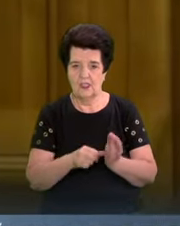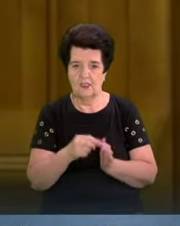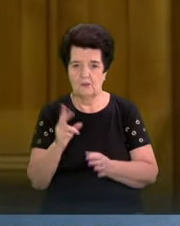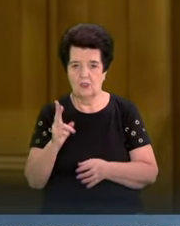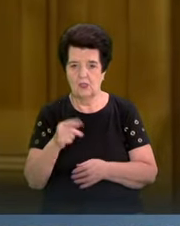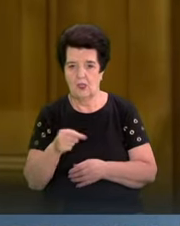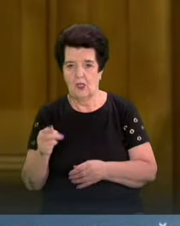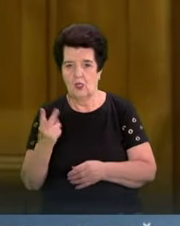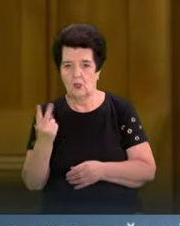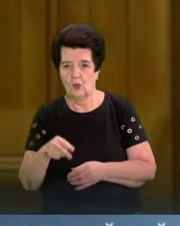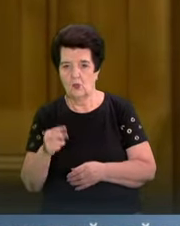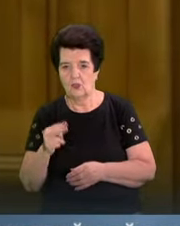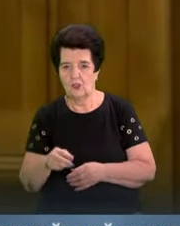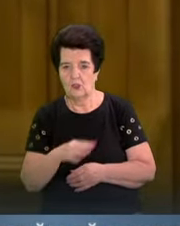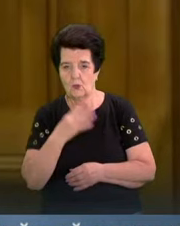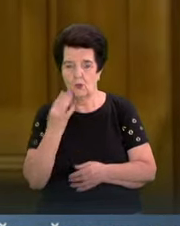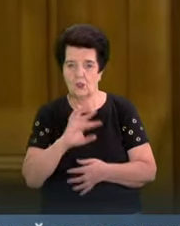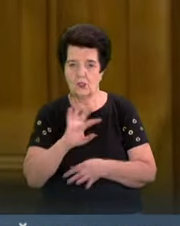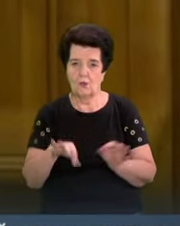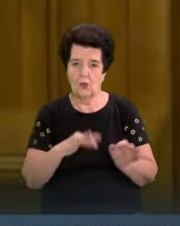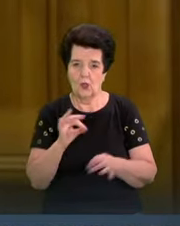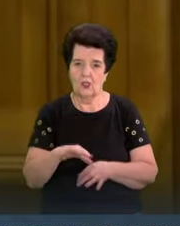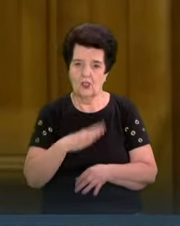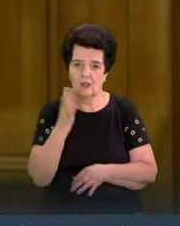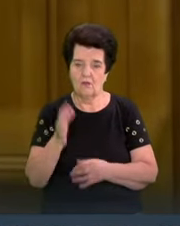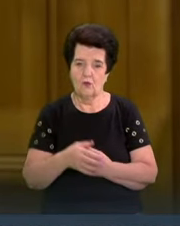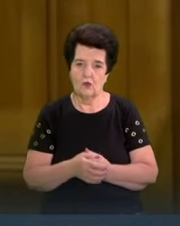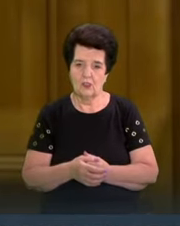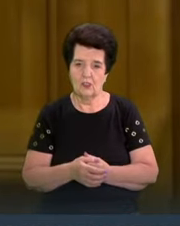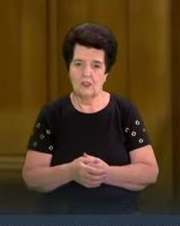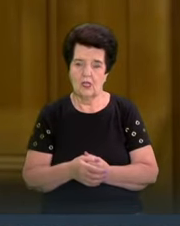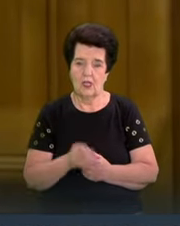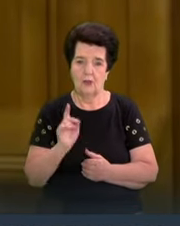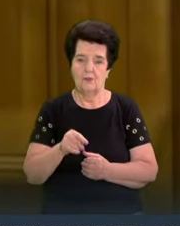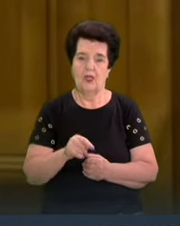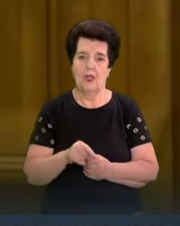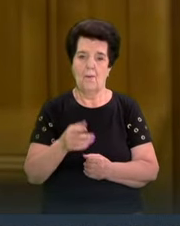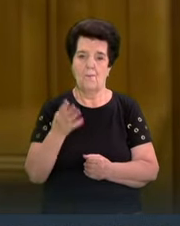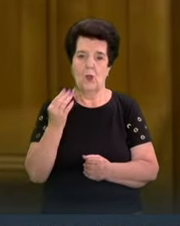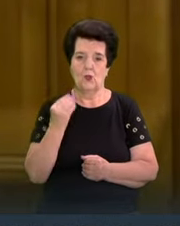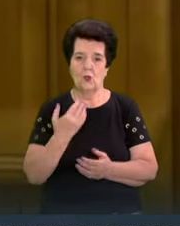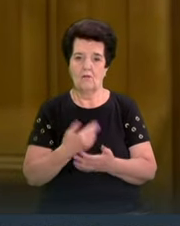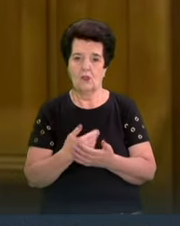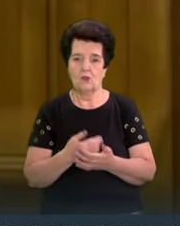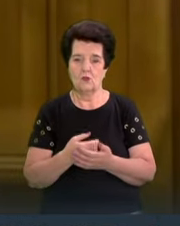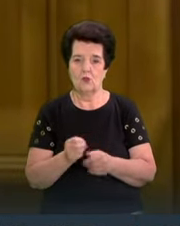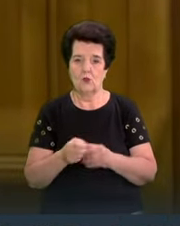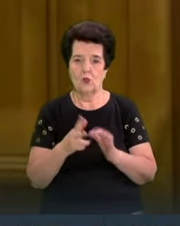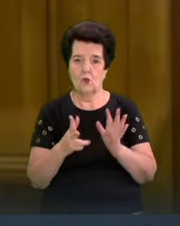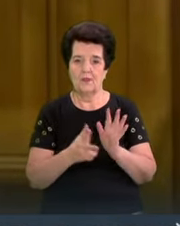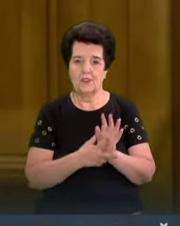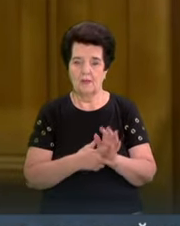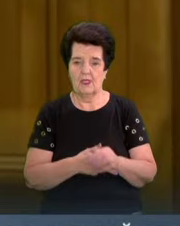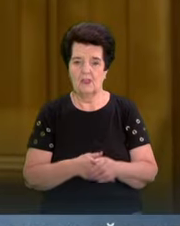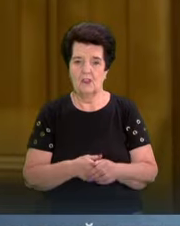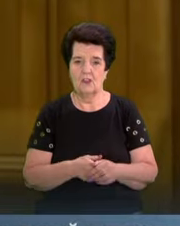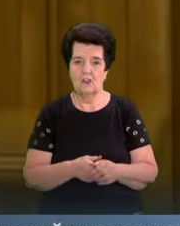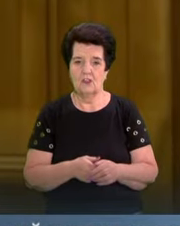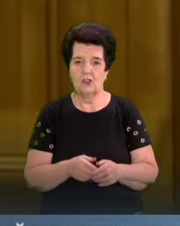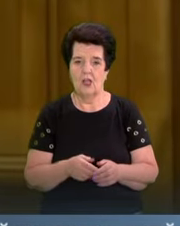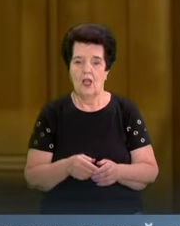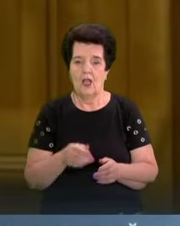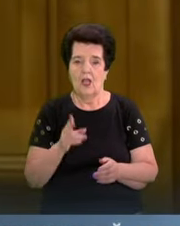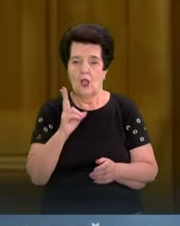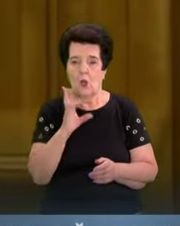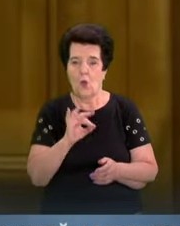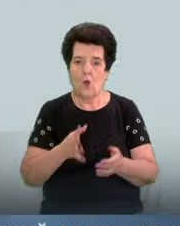2016-2020, au fost foarte multe proiecte pe fonduri transfrontaliere pentru Republica Moldova, în jur de 18, și care nu au avut cofinanțare